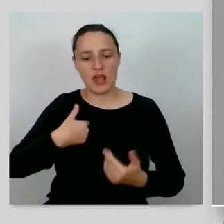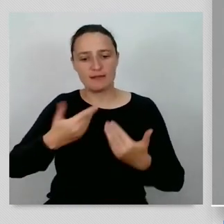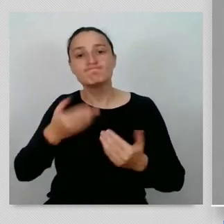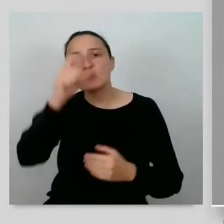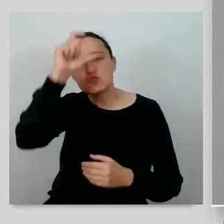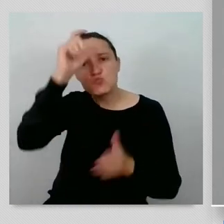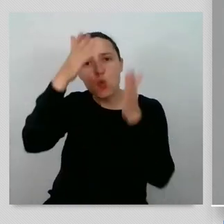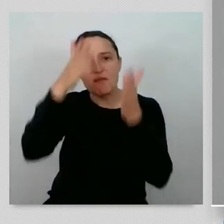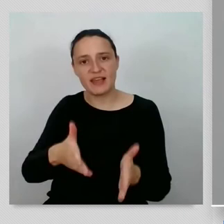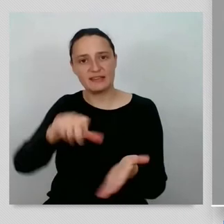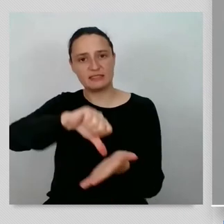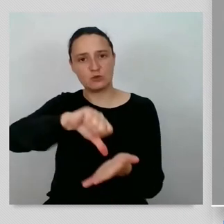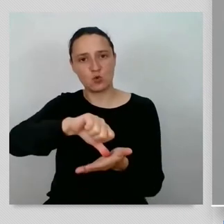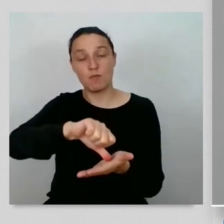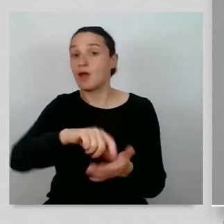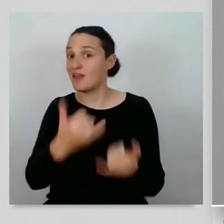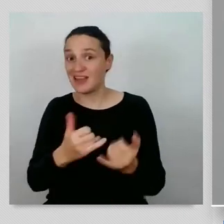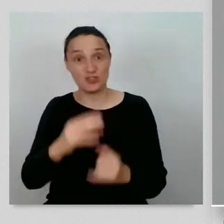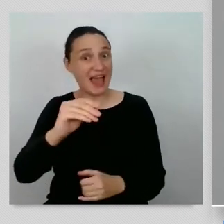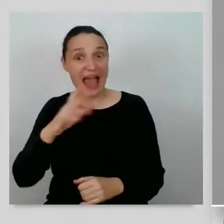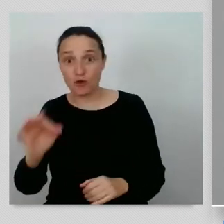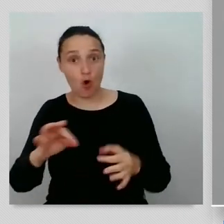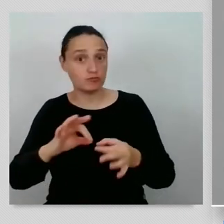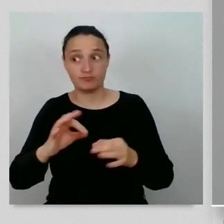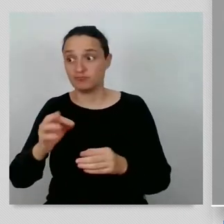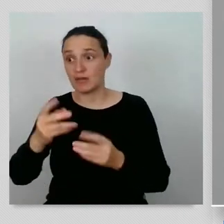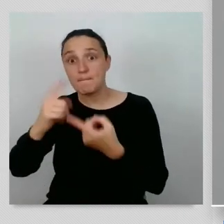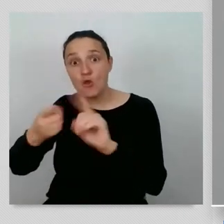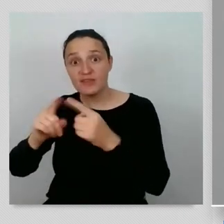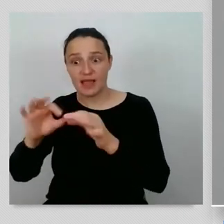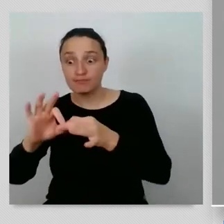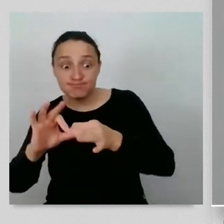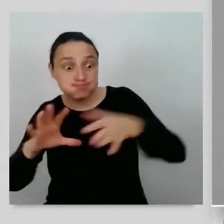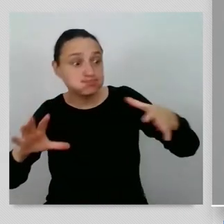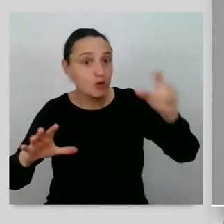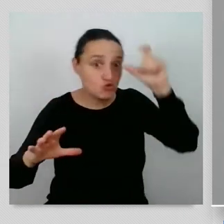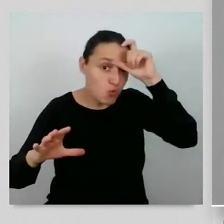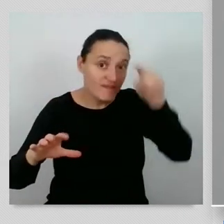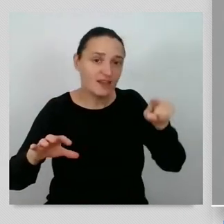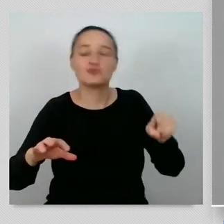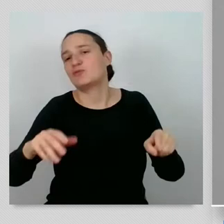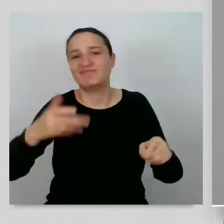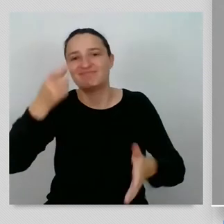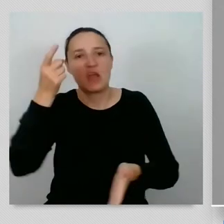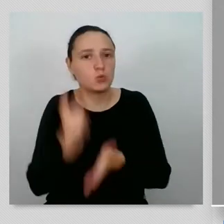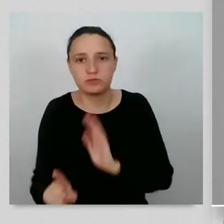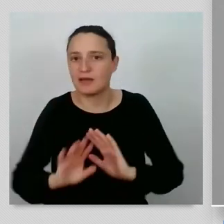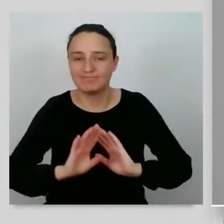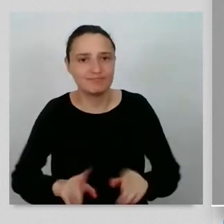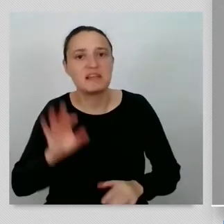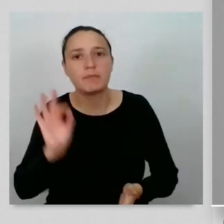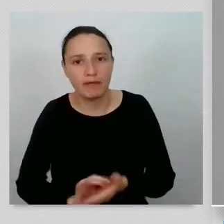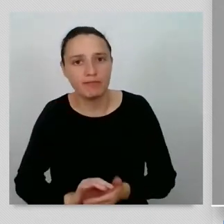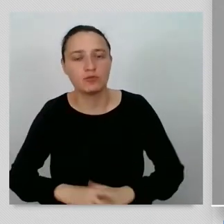jeśli polityka ekologiczna wyabstrahuje się od człowieka, to w moim głębokim przekonaniu będzie skazana na porażkę. Jeżeli nie